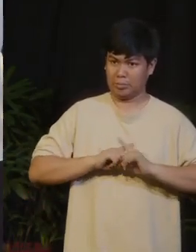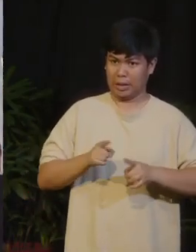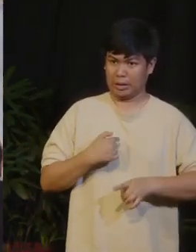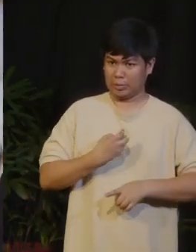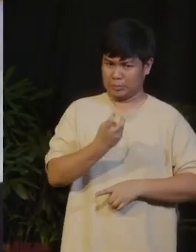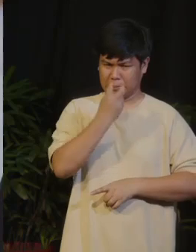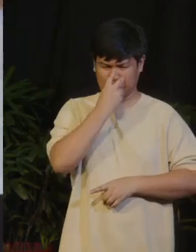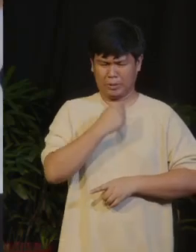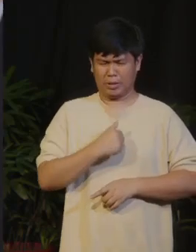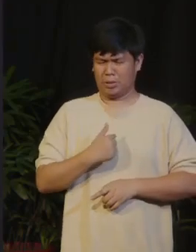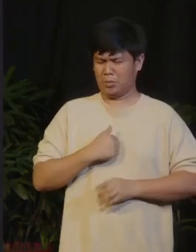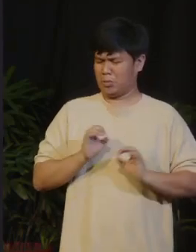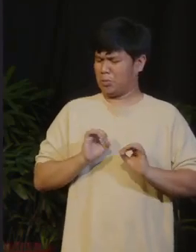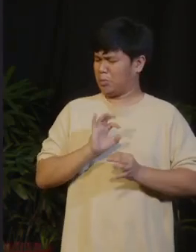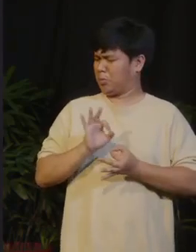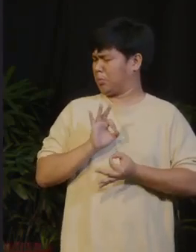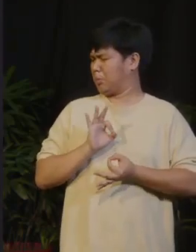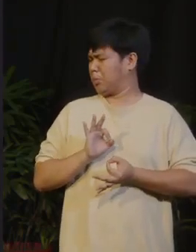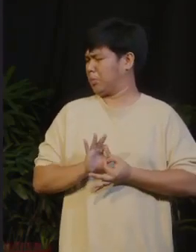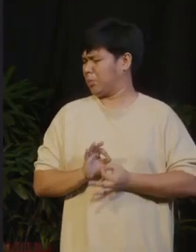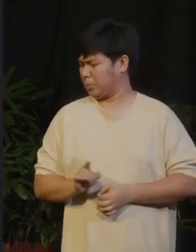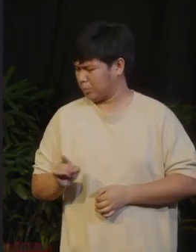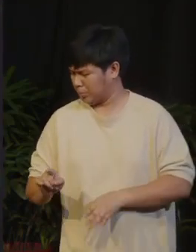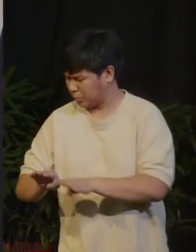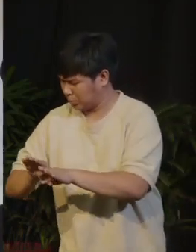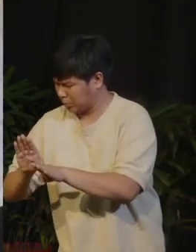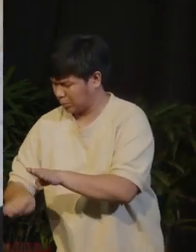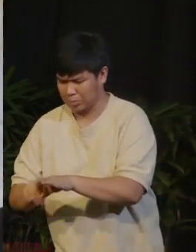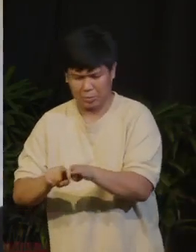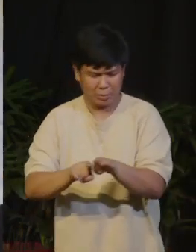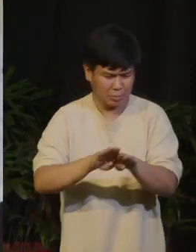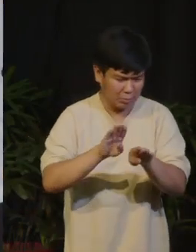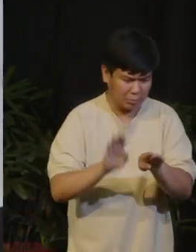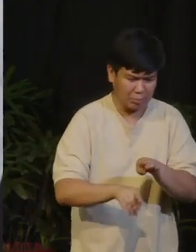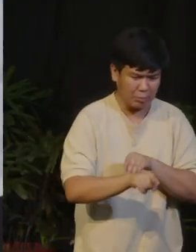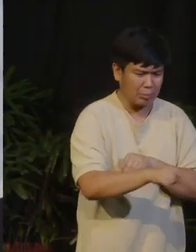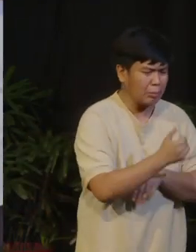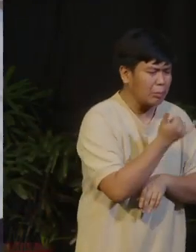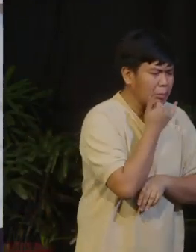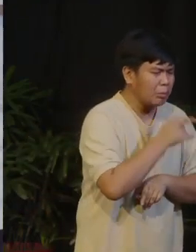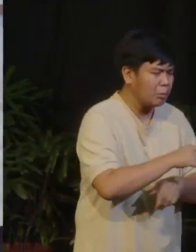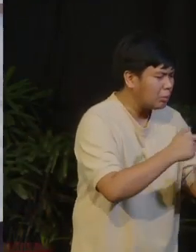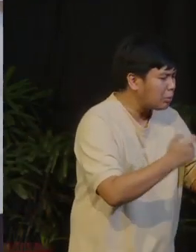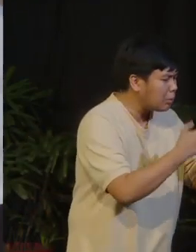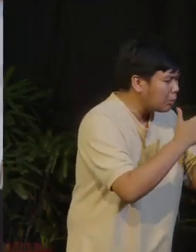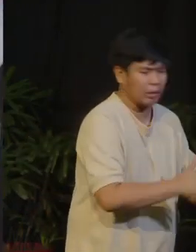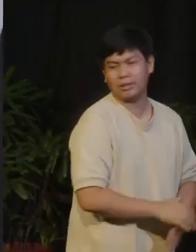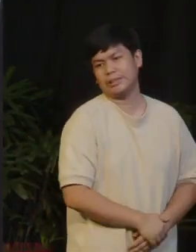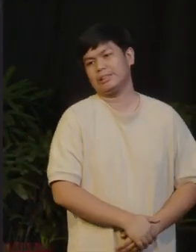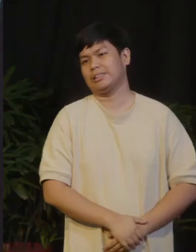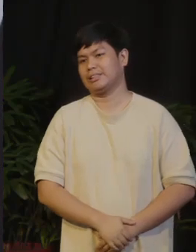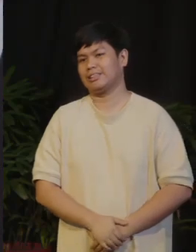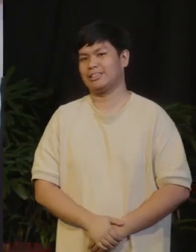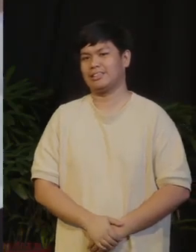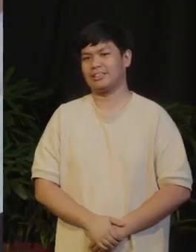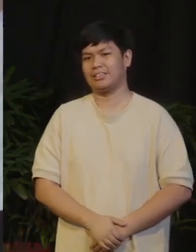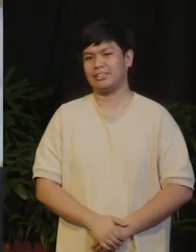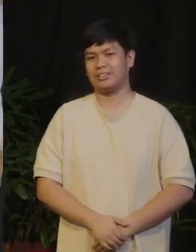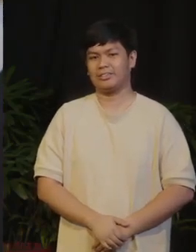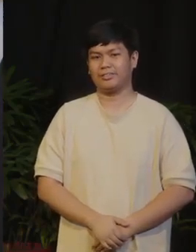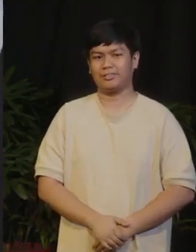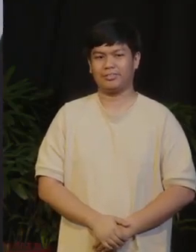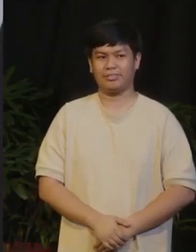at ipinapataw lahat ng guilt doon sa ibang tao. Kasi alam nyo kung minsan, yung taong gumagawa